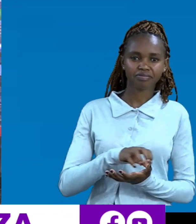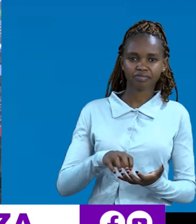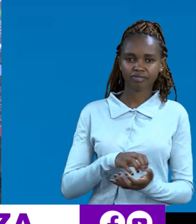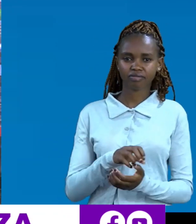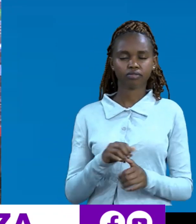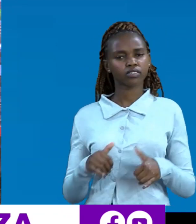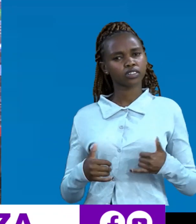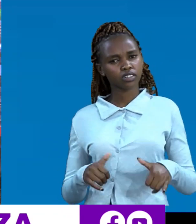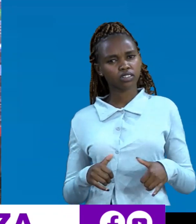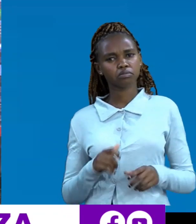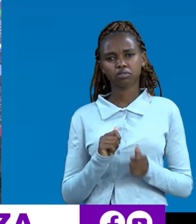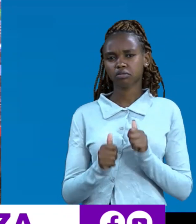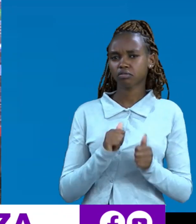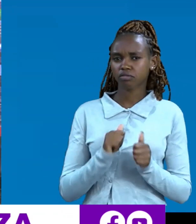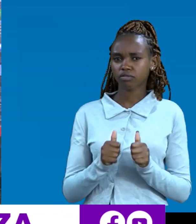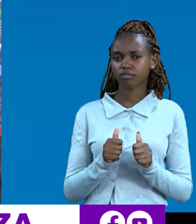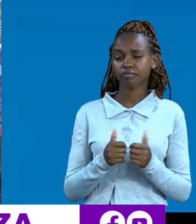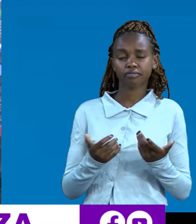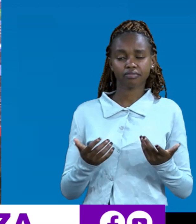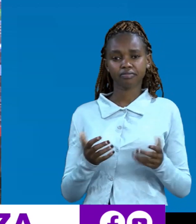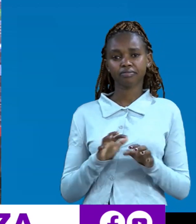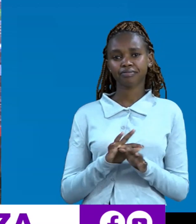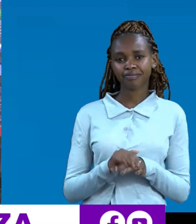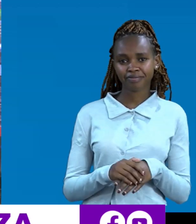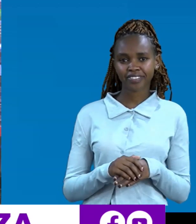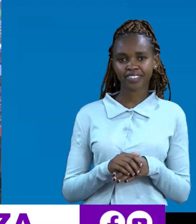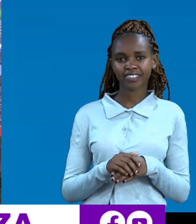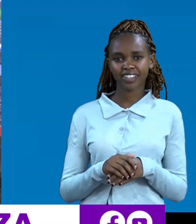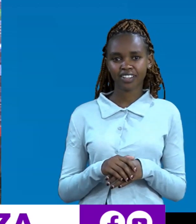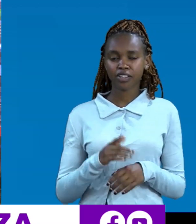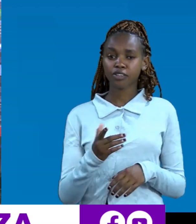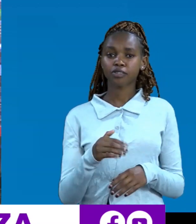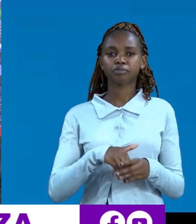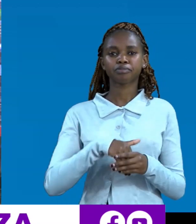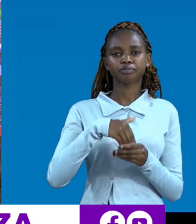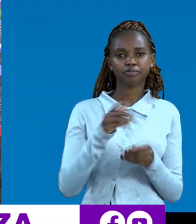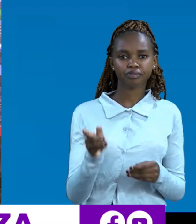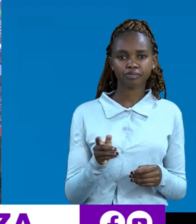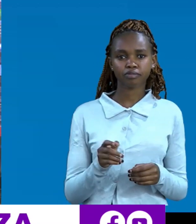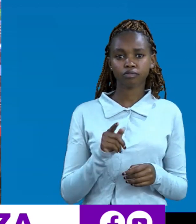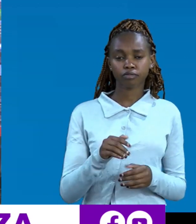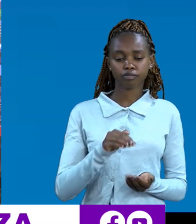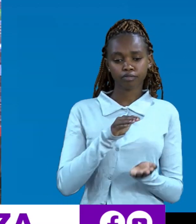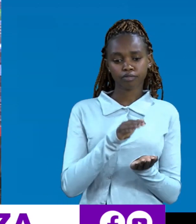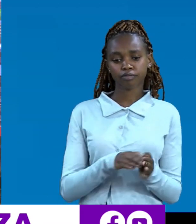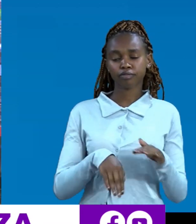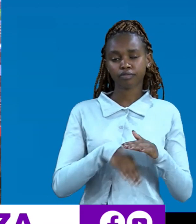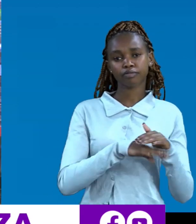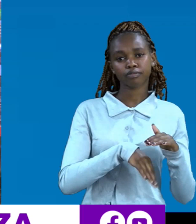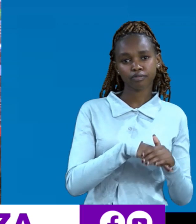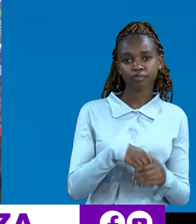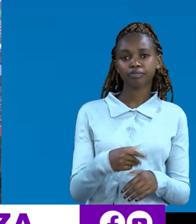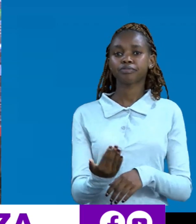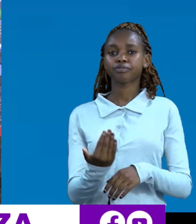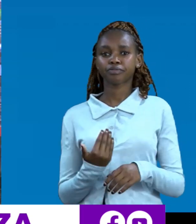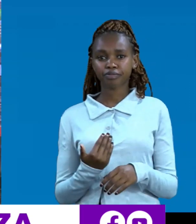Mm-hmm. Lakini tuseme tu ni sport and mm-hmm. game. Tuseme tu sport and game. Wewe tokea. Tokea. Kama unacheza ball, uh-huh. Tokea. Sidi pia mimi